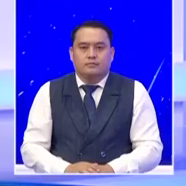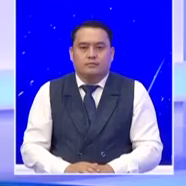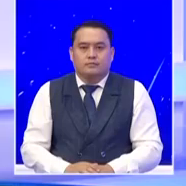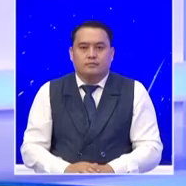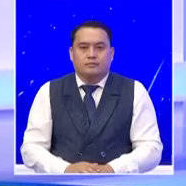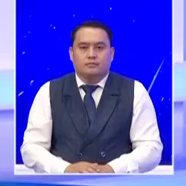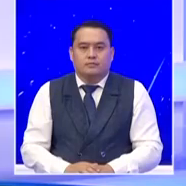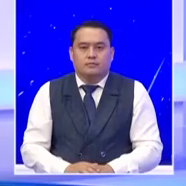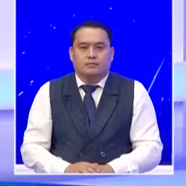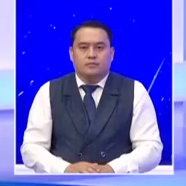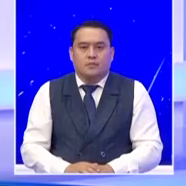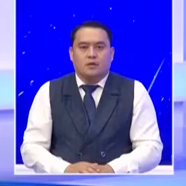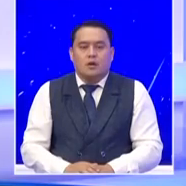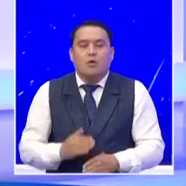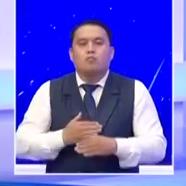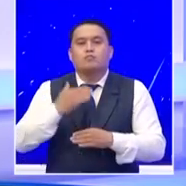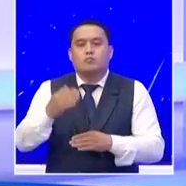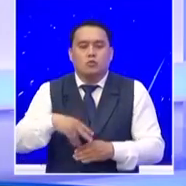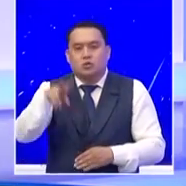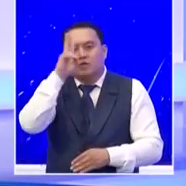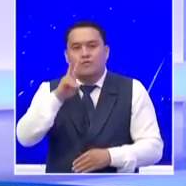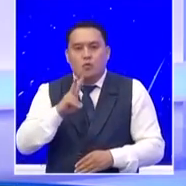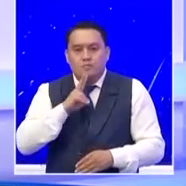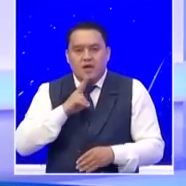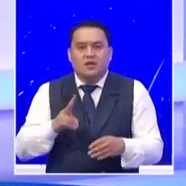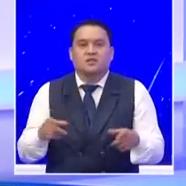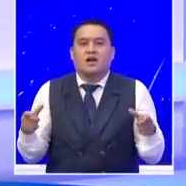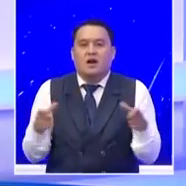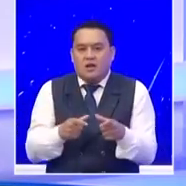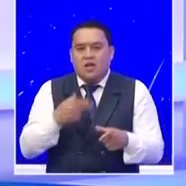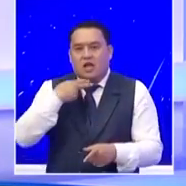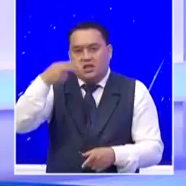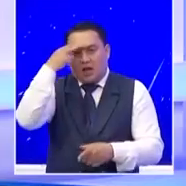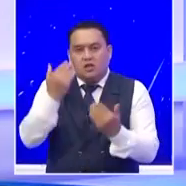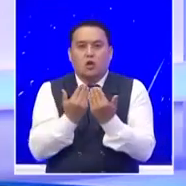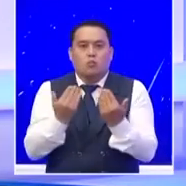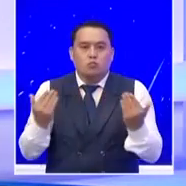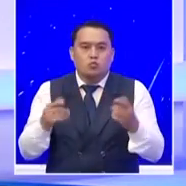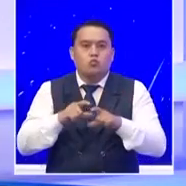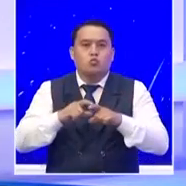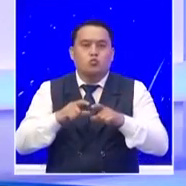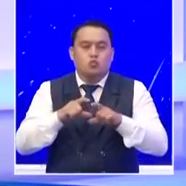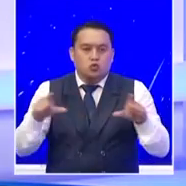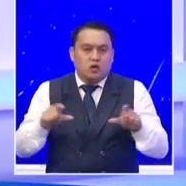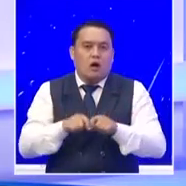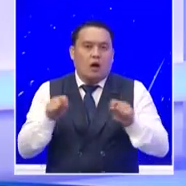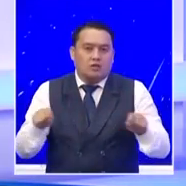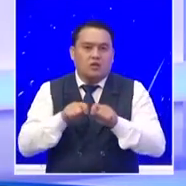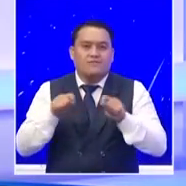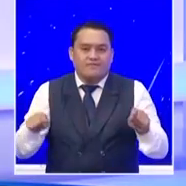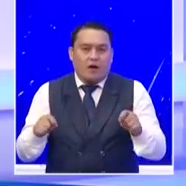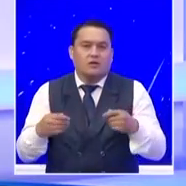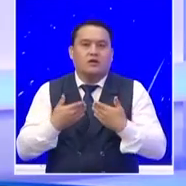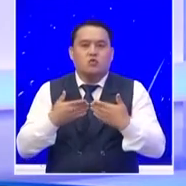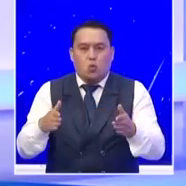Искусство становится вновь доступным не только в интернете. После 2-месячного карантина итальянские музеи начинают один за другим открывать свои двери